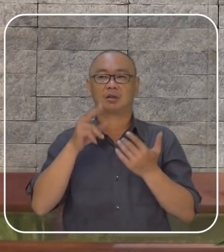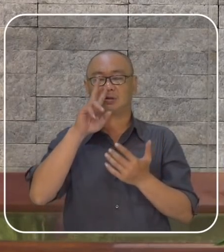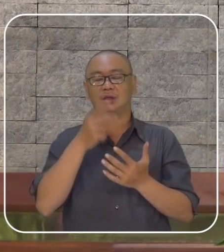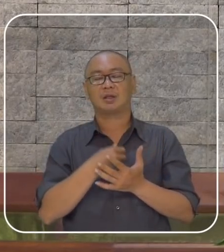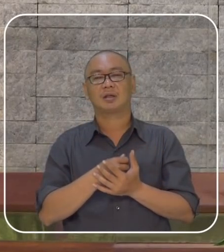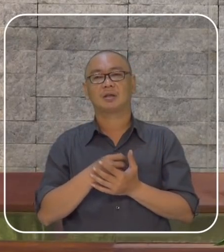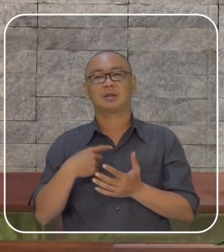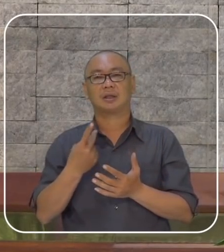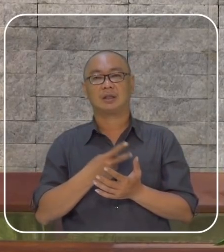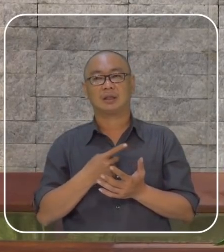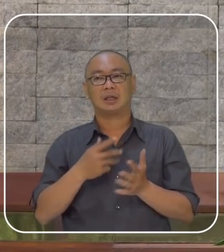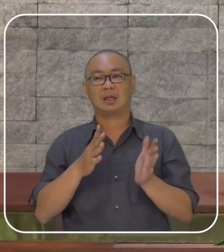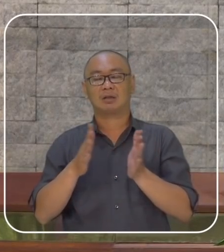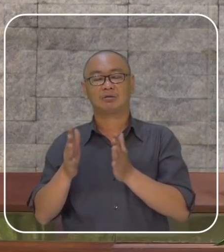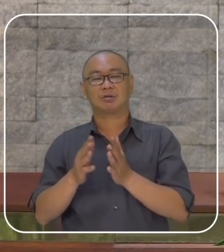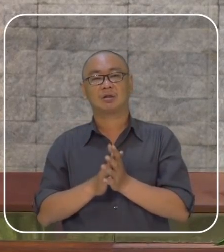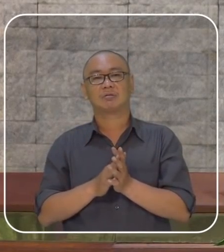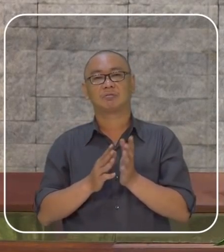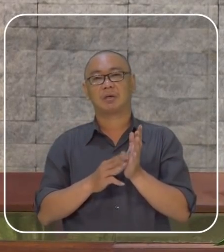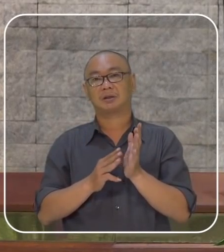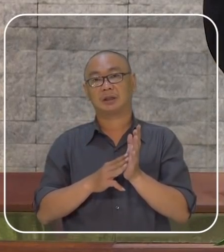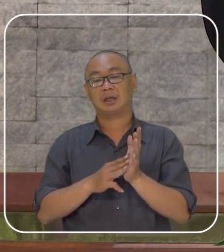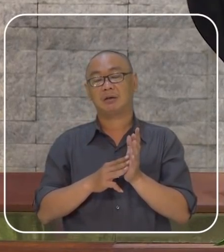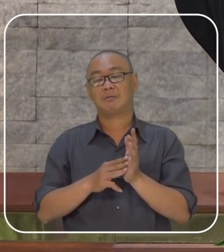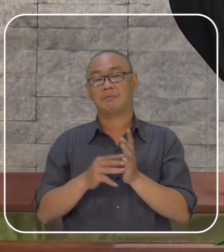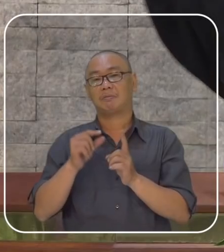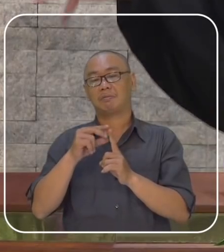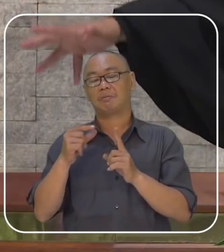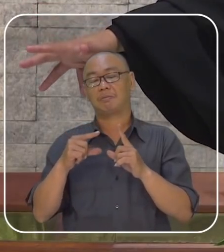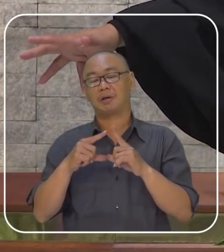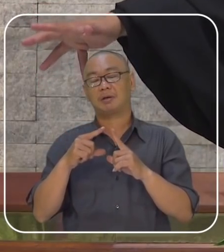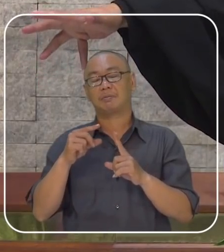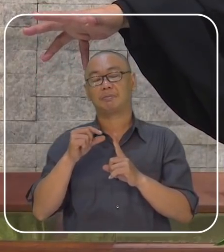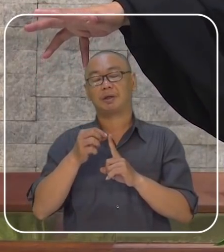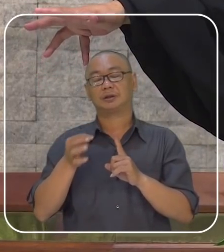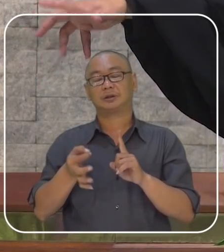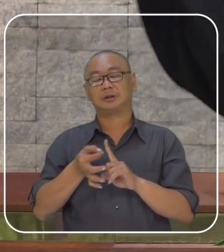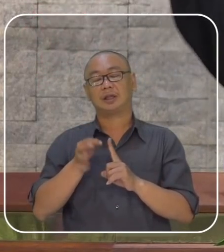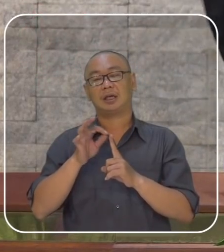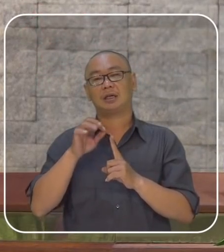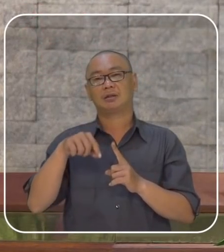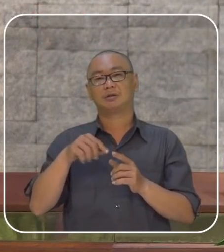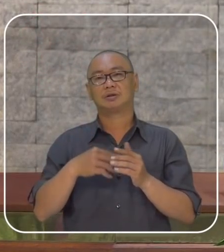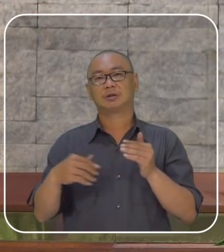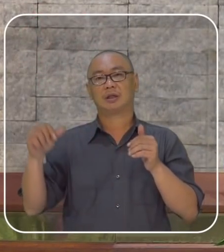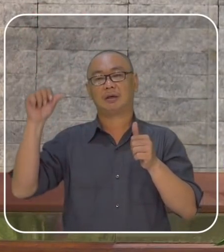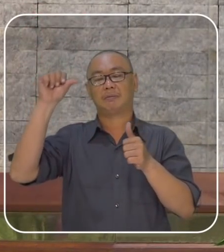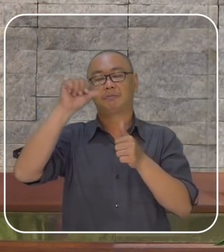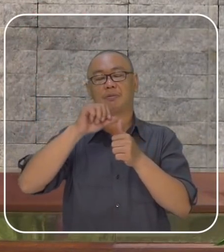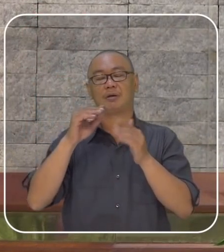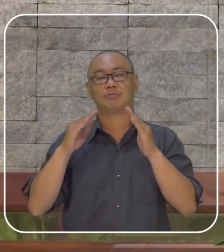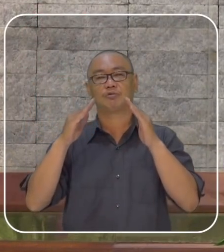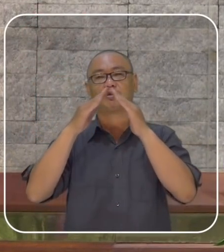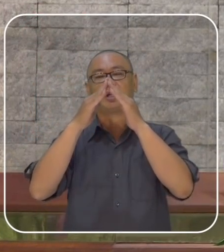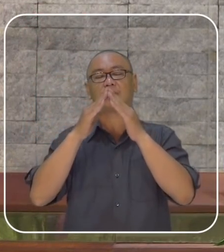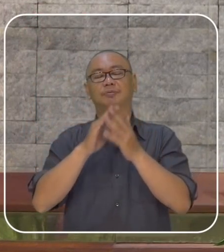saudara, kita lanjutkan masa-masa Prapaskah ini hingga pada puncaknya. Dan sampai pada puncak